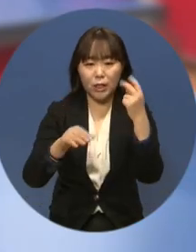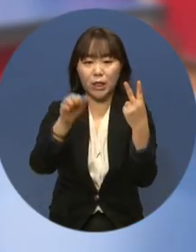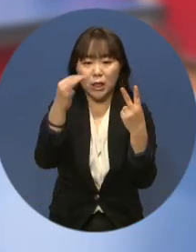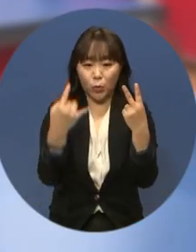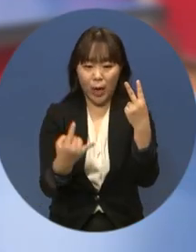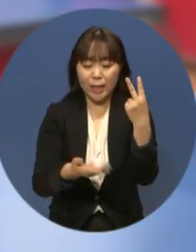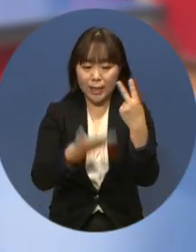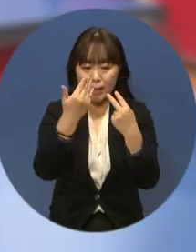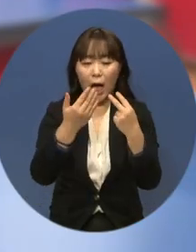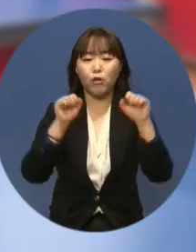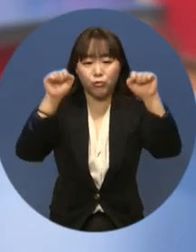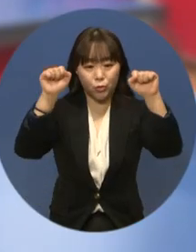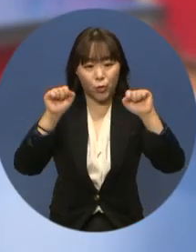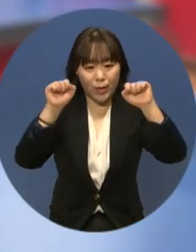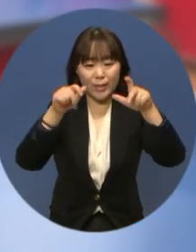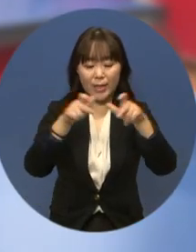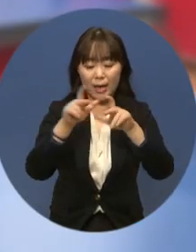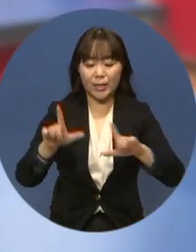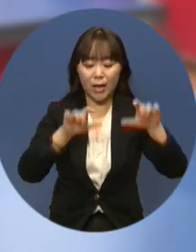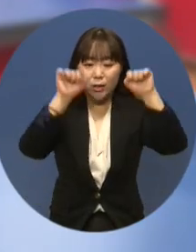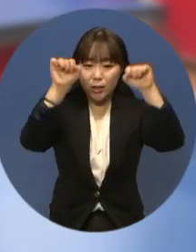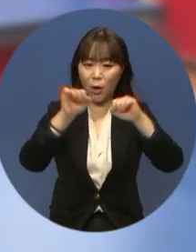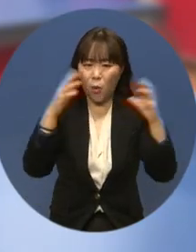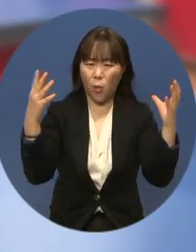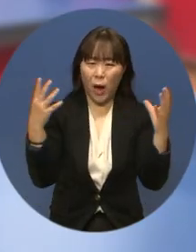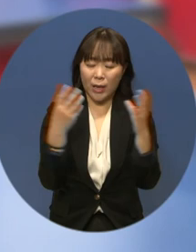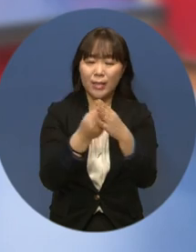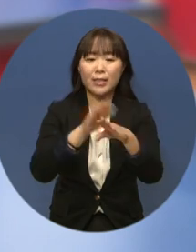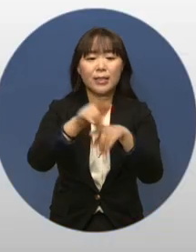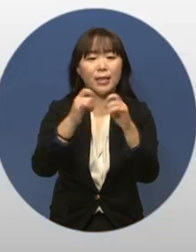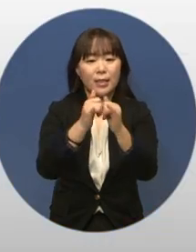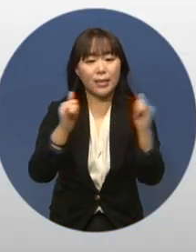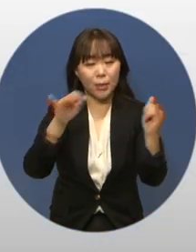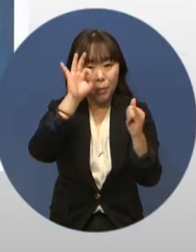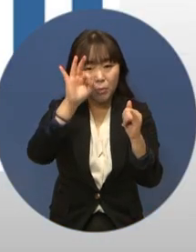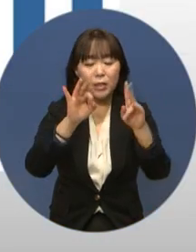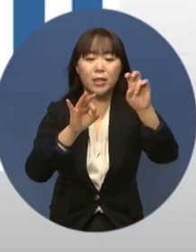2회 이상 운동하는 장애인 생활체육 완전 실행자 비율은